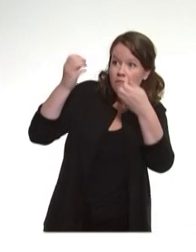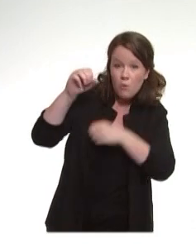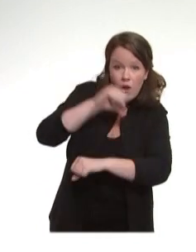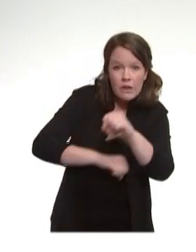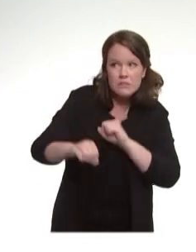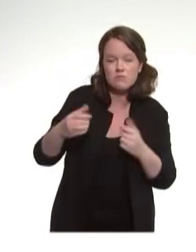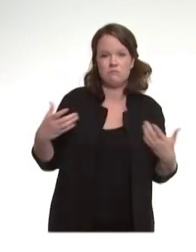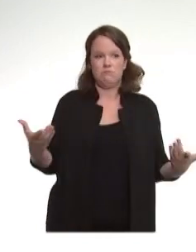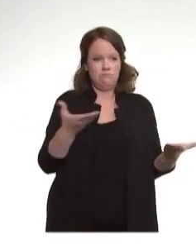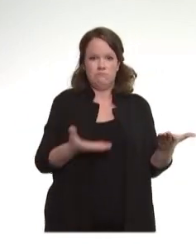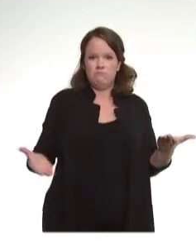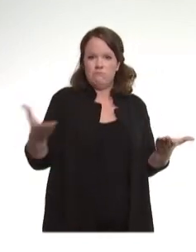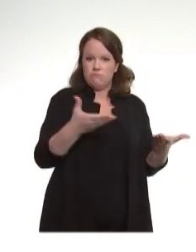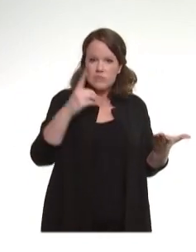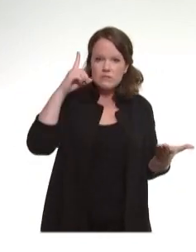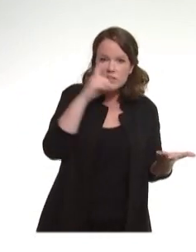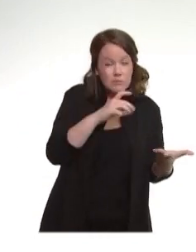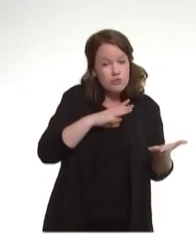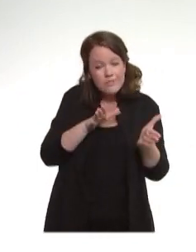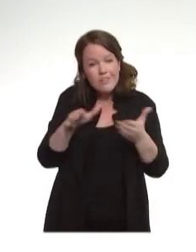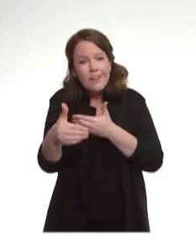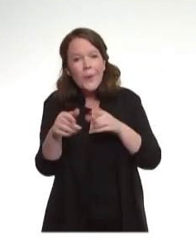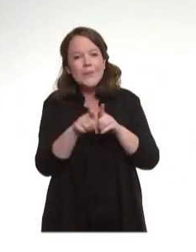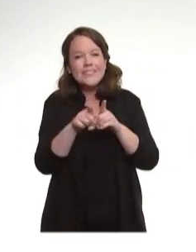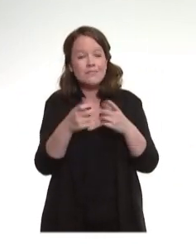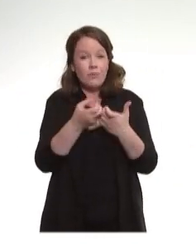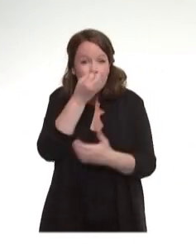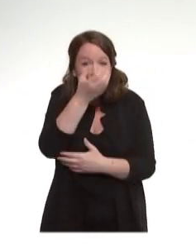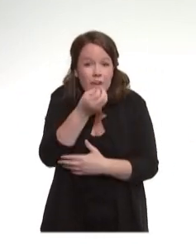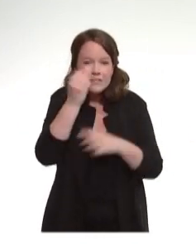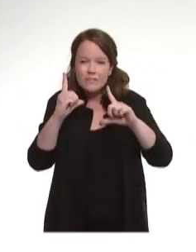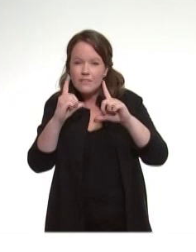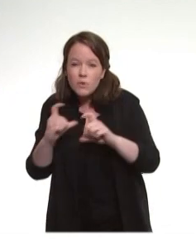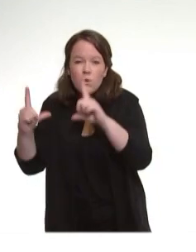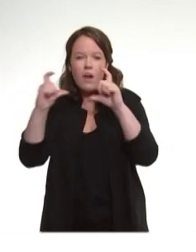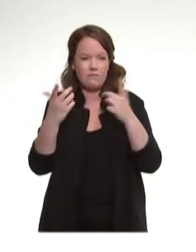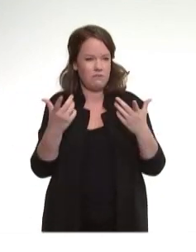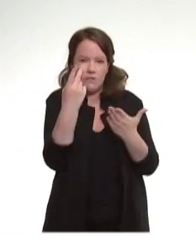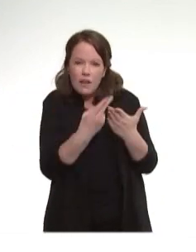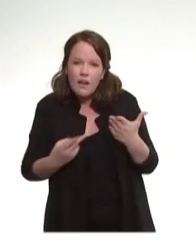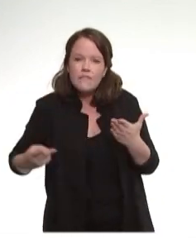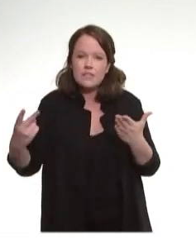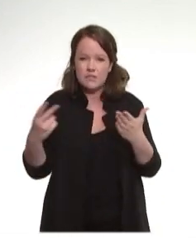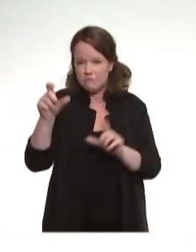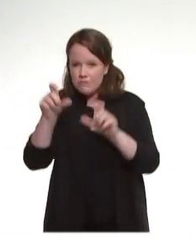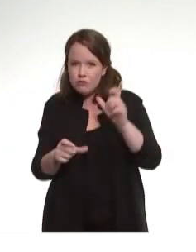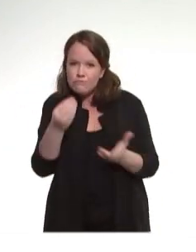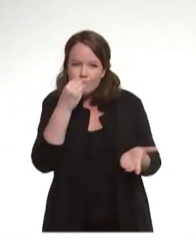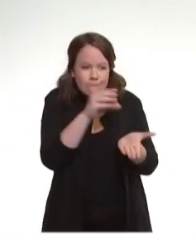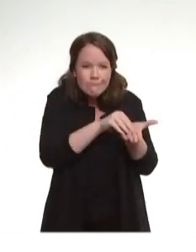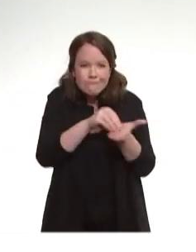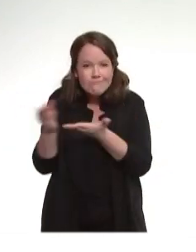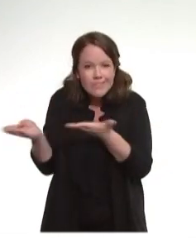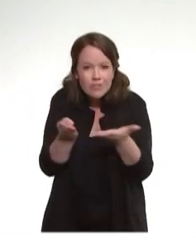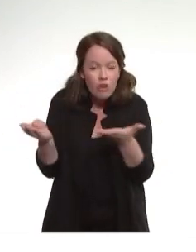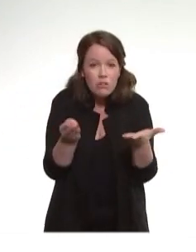l'événementiel je pense aux photographes au fleuriste au graphiste au traiteur aujourd'hui il y a beaucoup moins de mariages